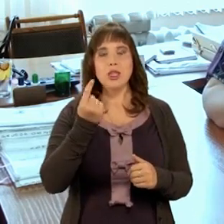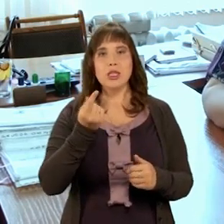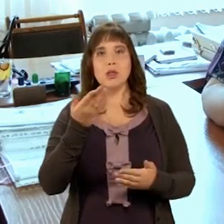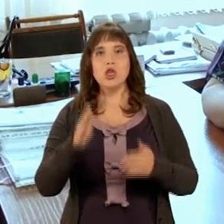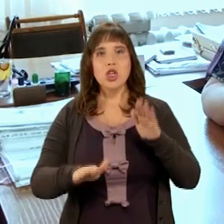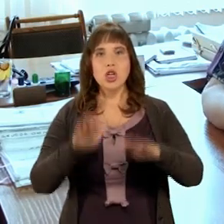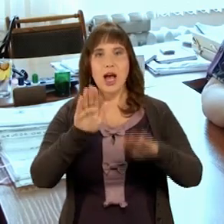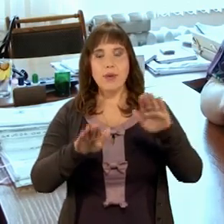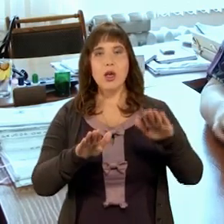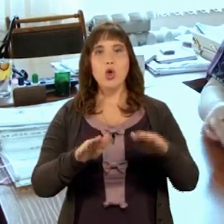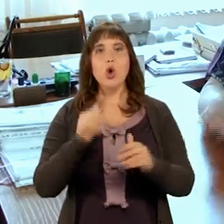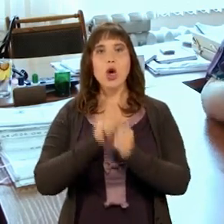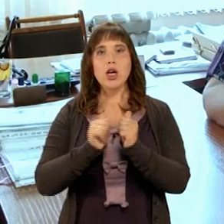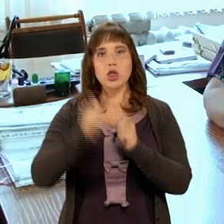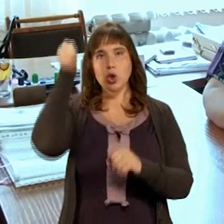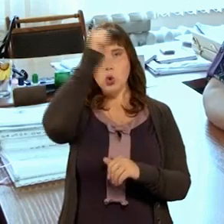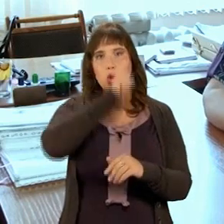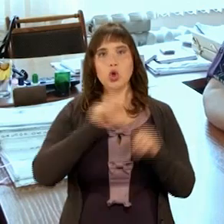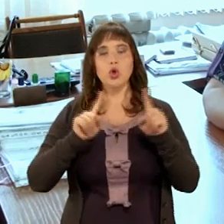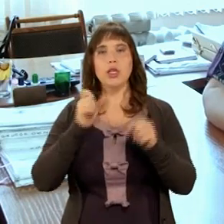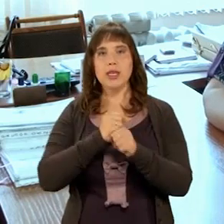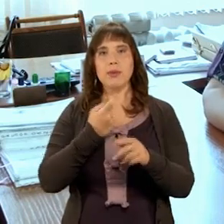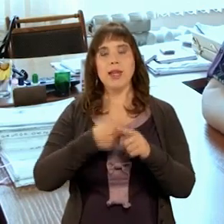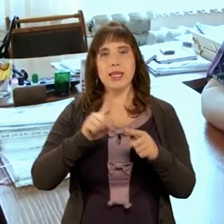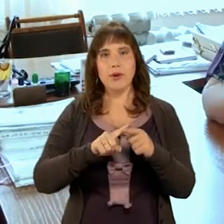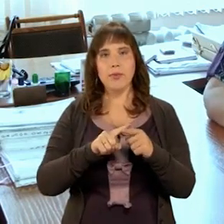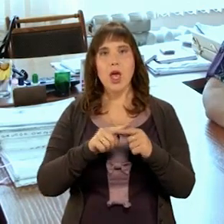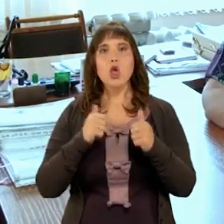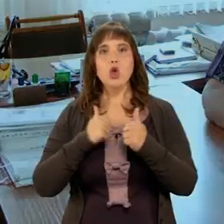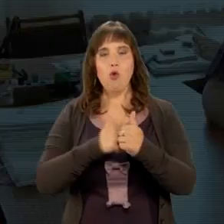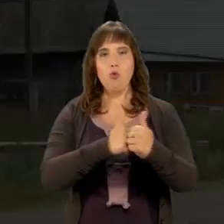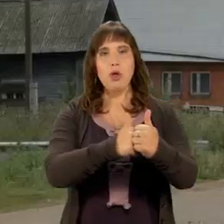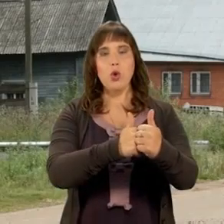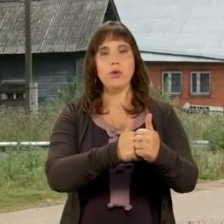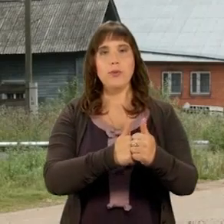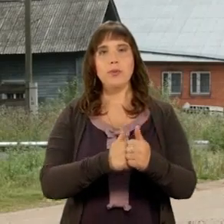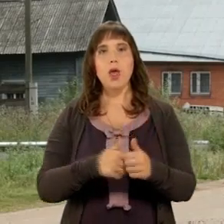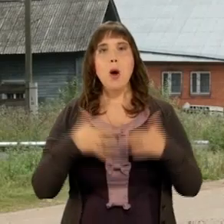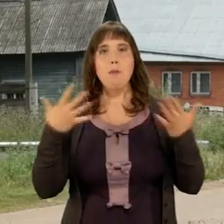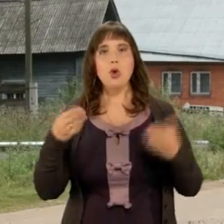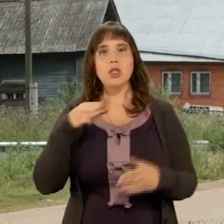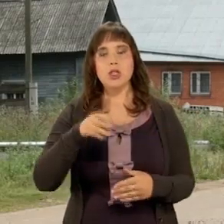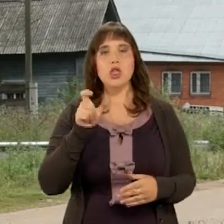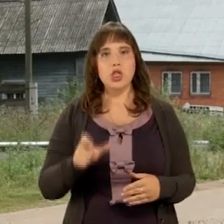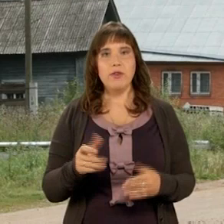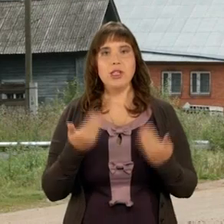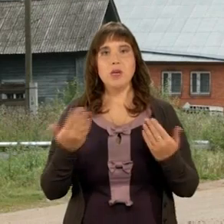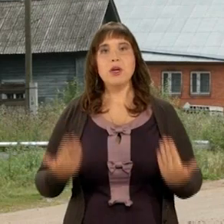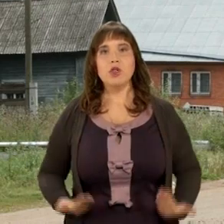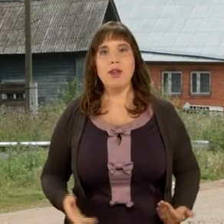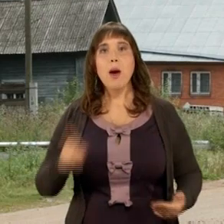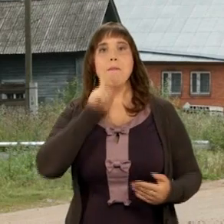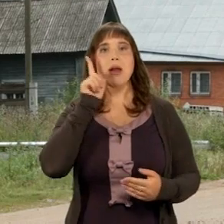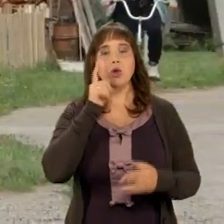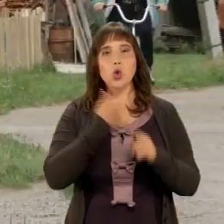шажками, но мы каждый год что-то делаем для этого. Все равно мы идем вперед. Более 1000 человек сейчас